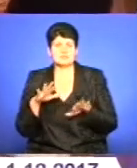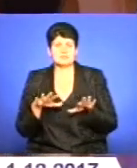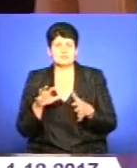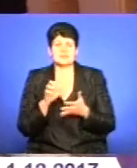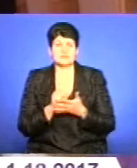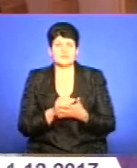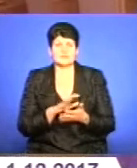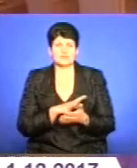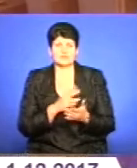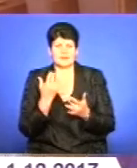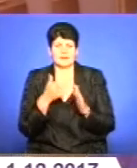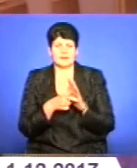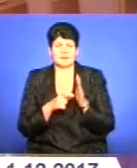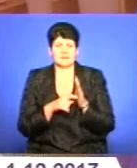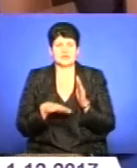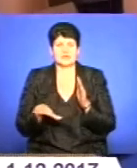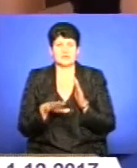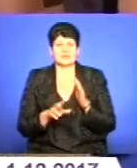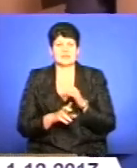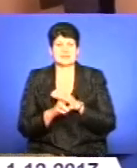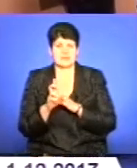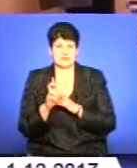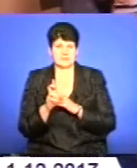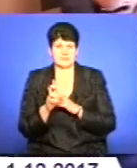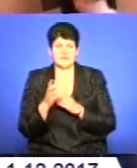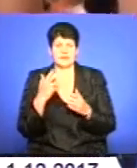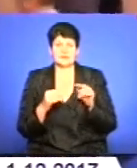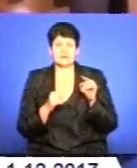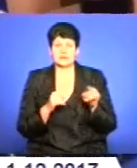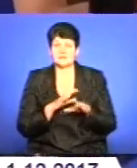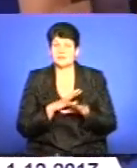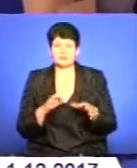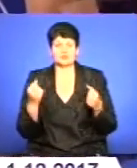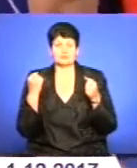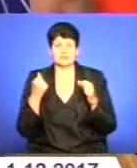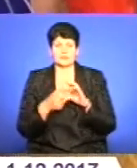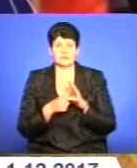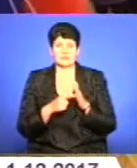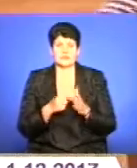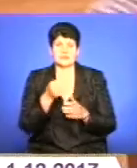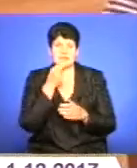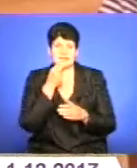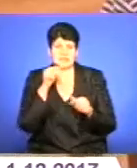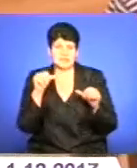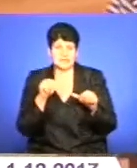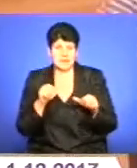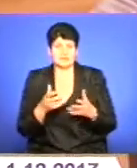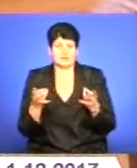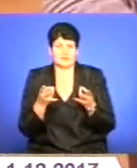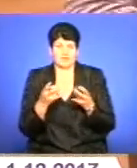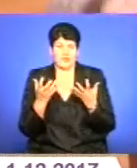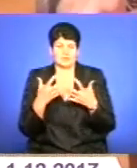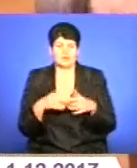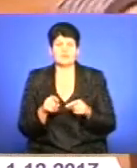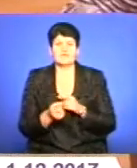дітьми слугувало декілька кімнат на території церкви Йосафата. Втім, там не було спортивної кімнати, їдальні та необхідного обладнання.